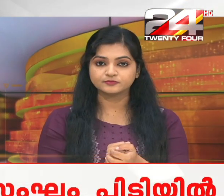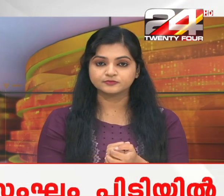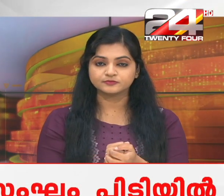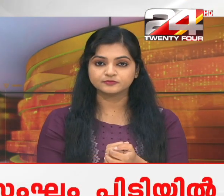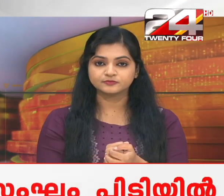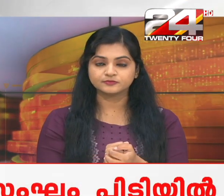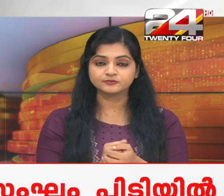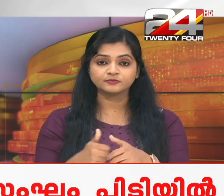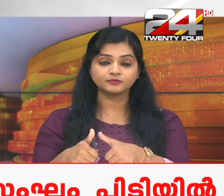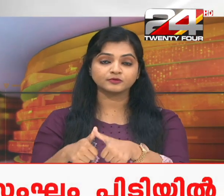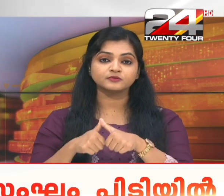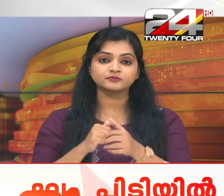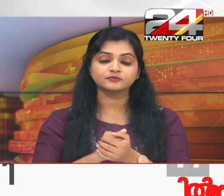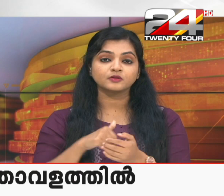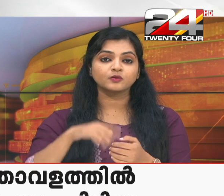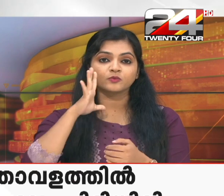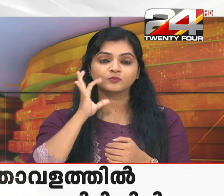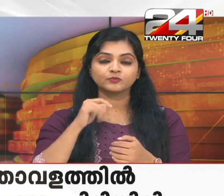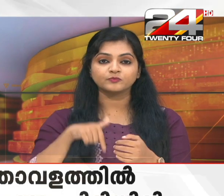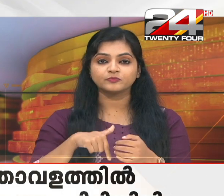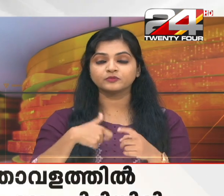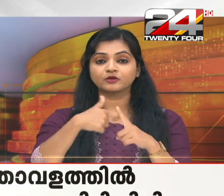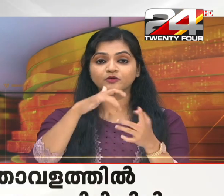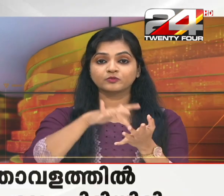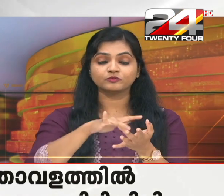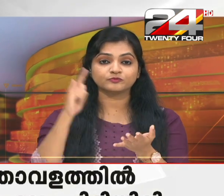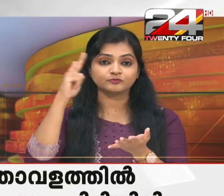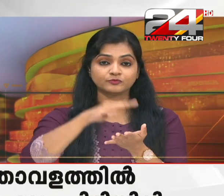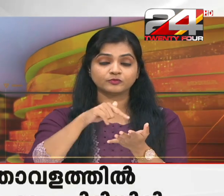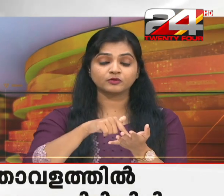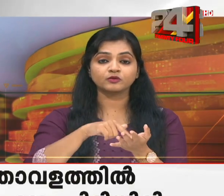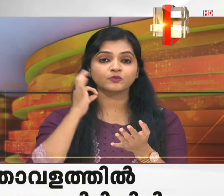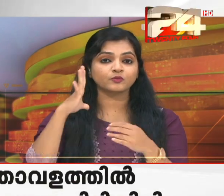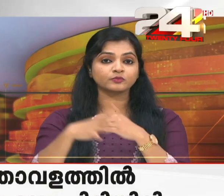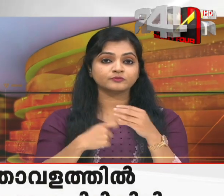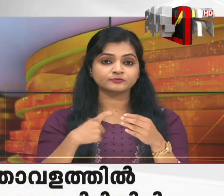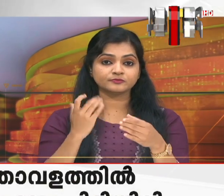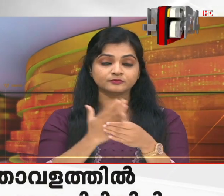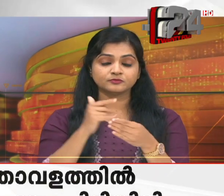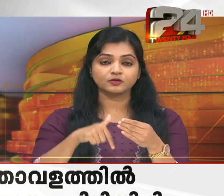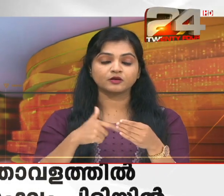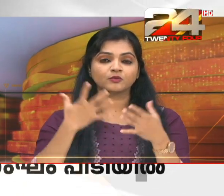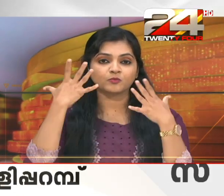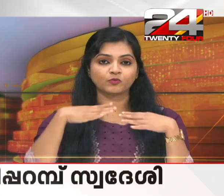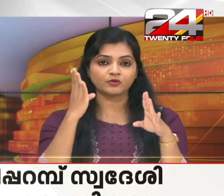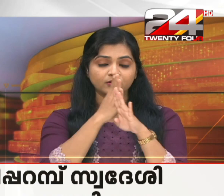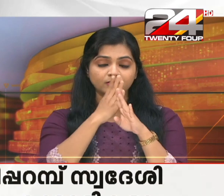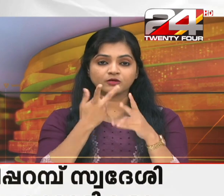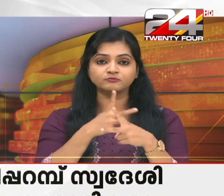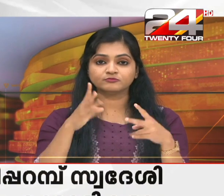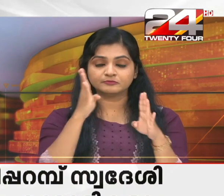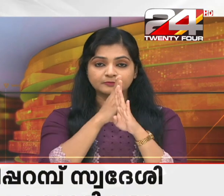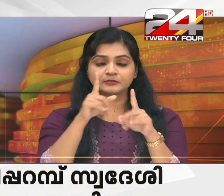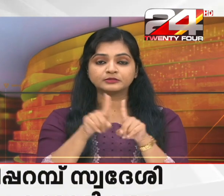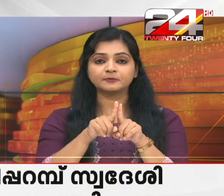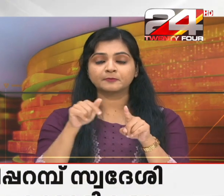പ്രവിധ, ഏറ്റവും പ്രധാനപ്പെട്ടത് കരിപ്പൂർ വിമാനത്താവളം കേന്ദ്രീകരിച്ചുള്ള സ്വർണ്ണക്കടത്ത് കേസുകളിൽ ഈ വിധത്തിൽ ശരീരത്തിന്റെ രഹസ്യഭാഗങ്ങളിലും വിവിധ രഹസ്യ അറകളിലും സ്വർണം കടത്താൻ